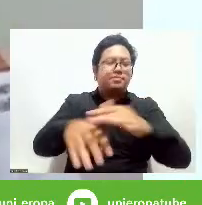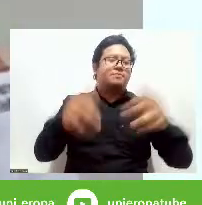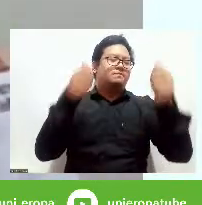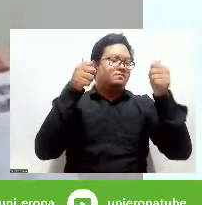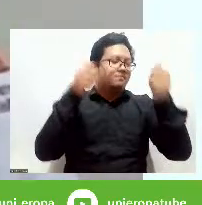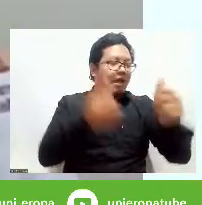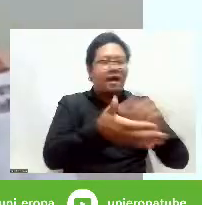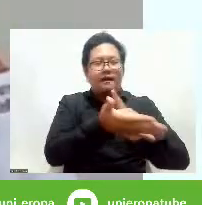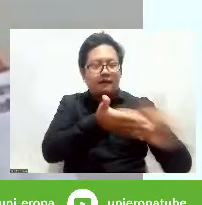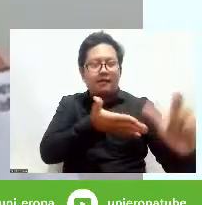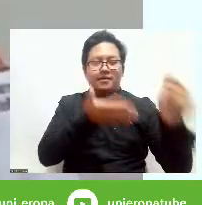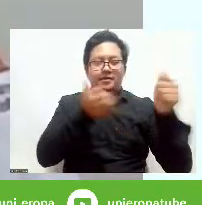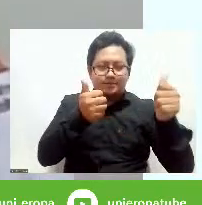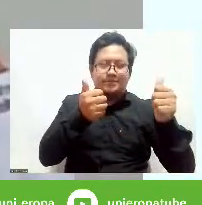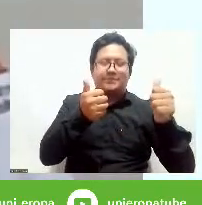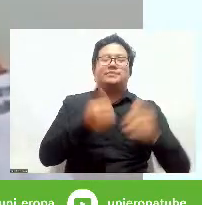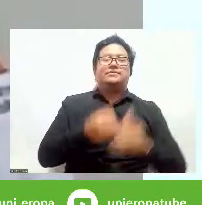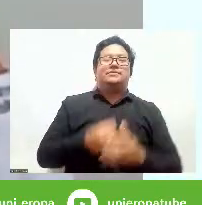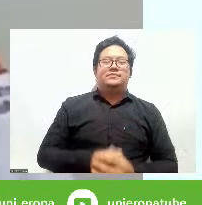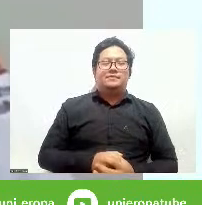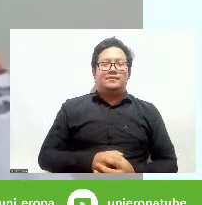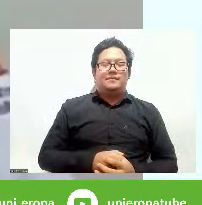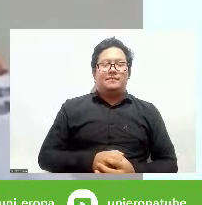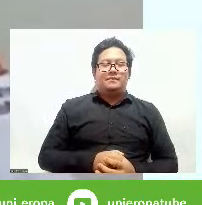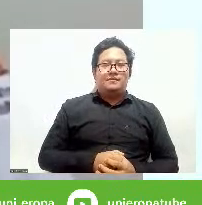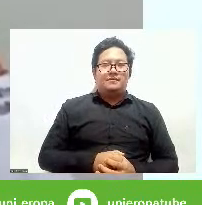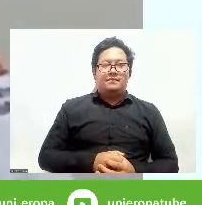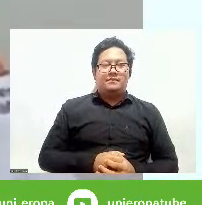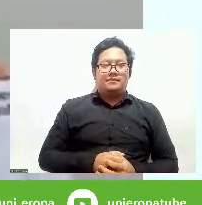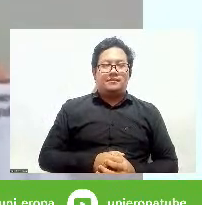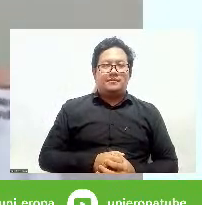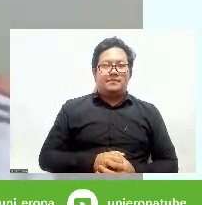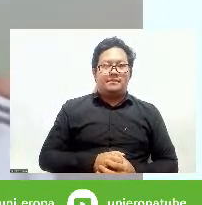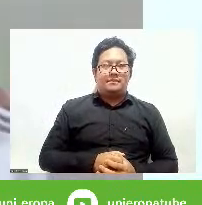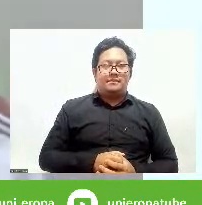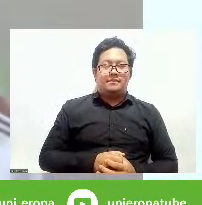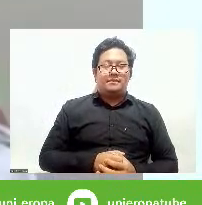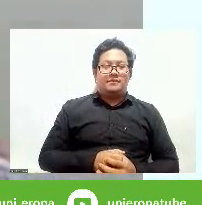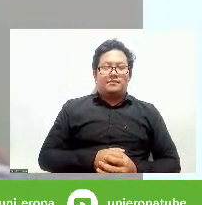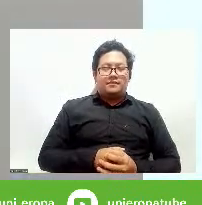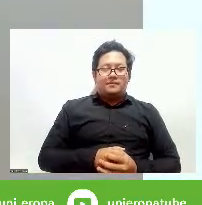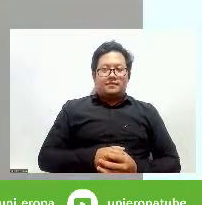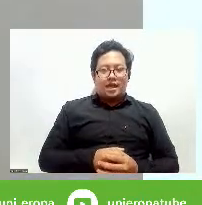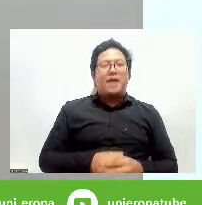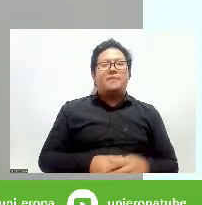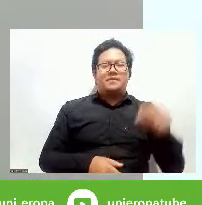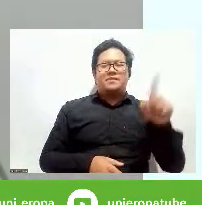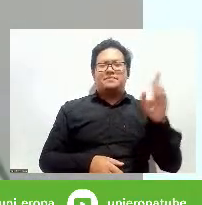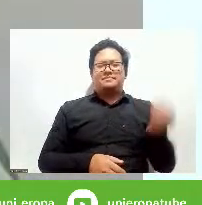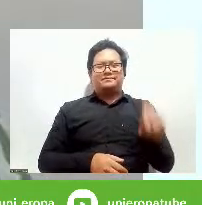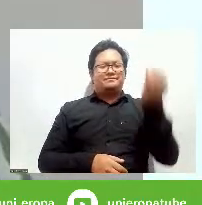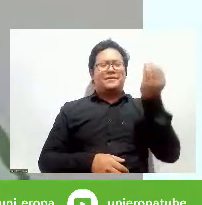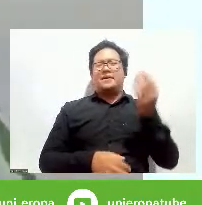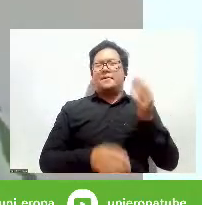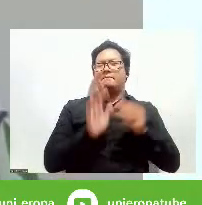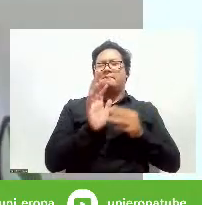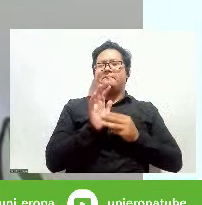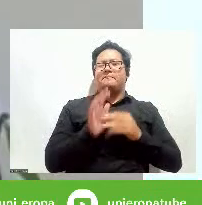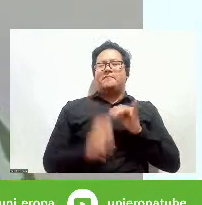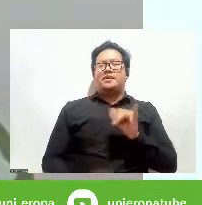model pimpinan milenial ya kan tidak hanya